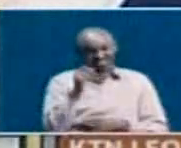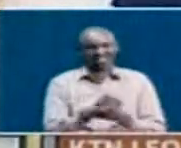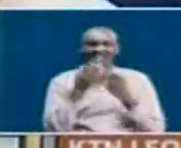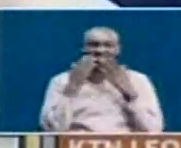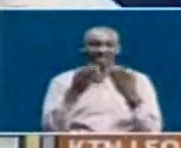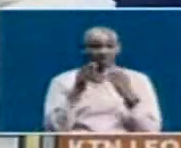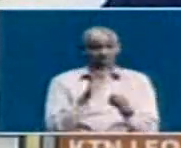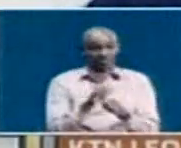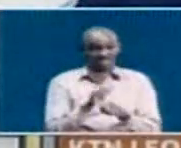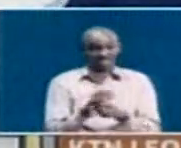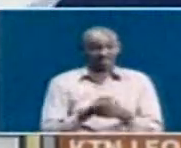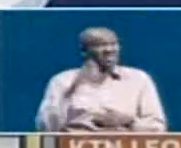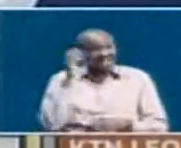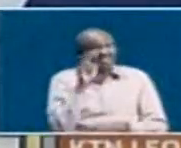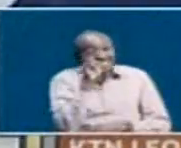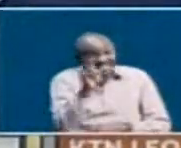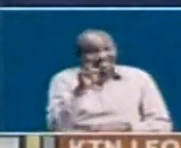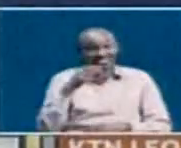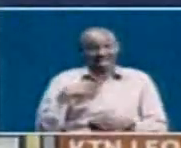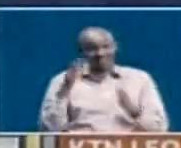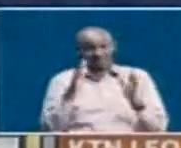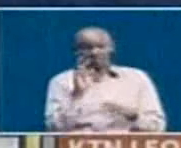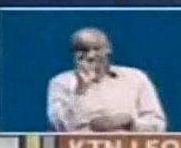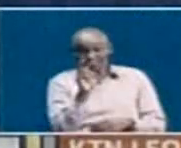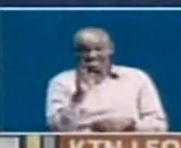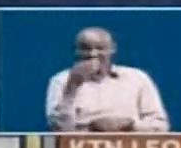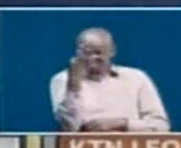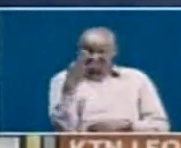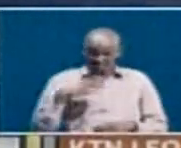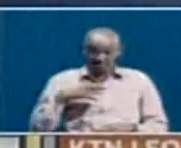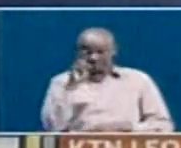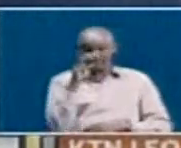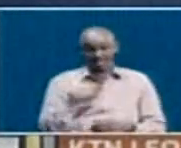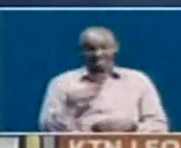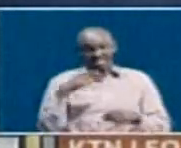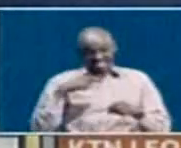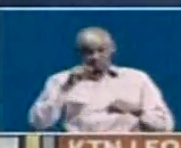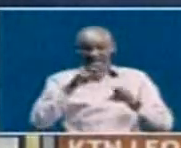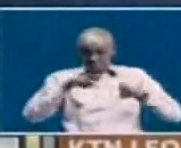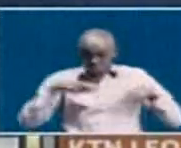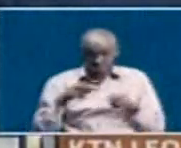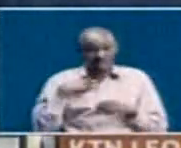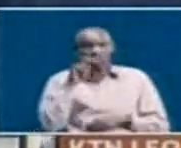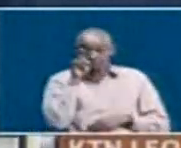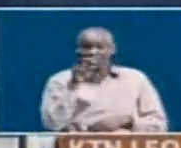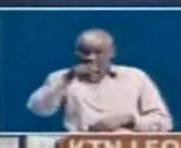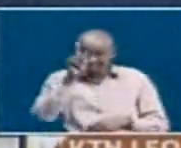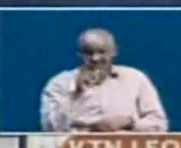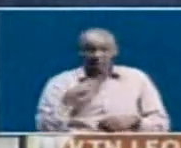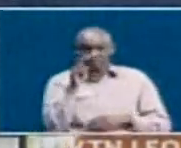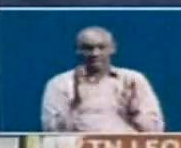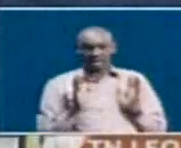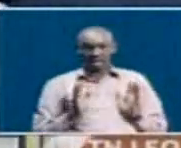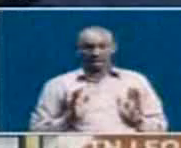na shukuru. Wajua ninakaa hapa sijawahi kuangalia hii video na mtu yoyote. Watu watatu tu. Naam. Kwenye chumba kimoja. Sasa umeitizama mwenyewe. Hivi sasa ninakaa hapa